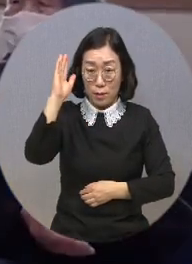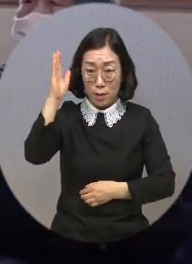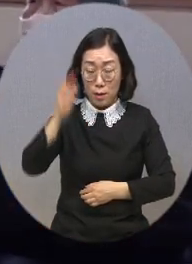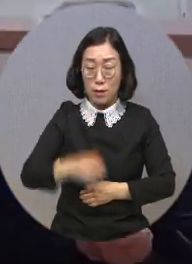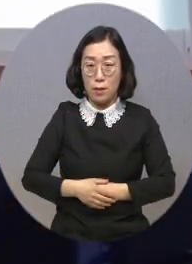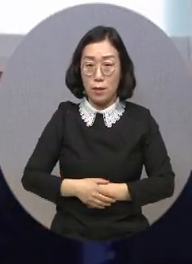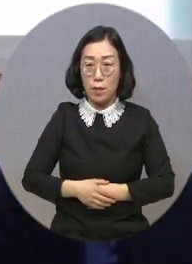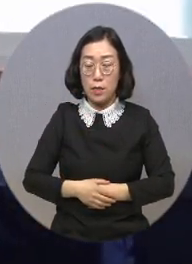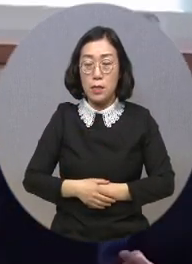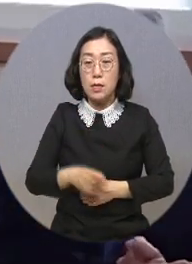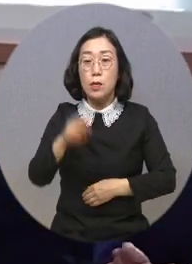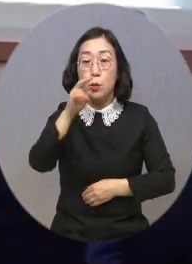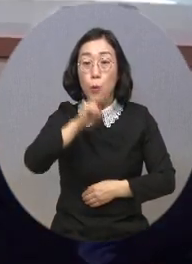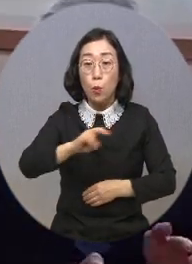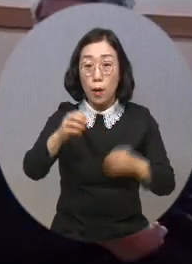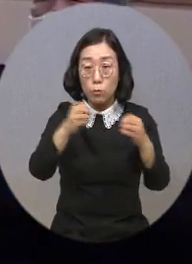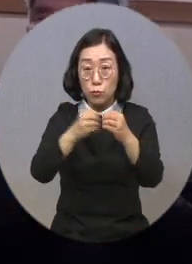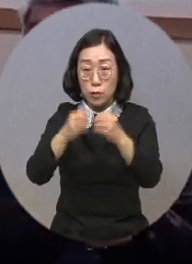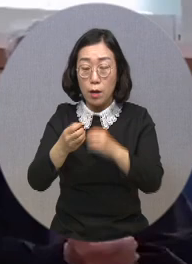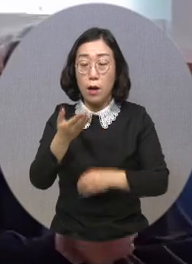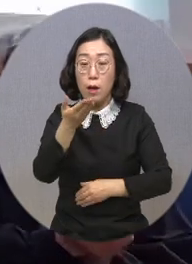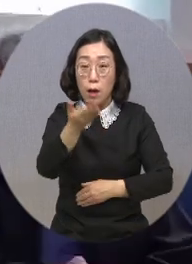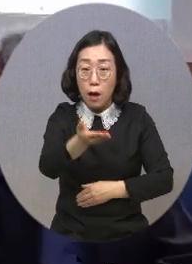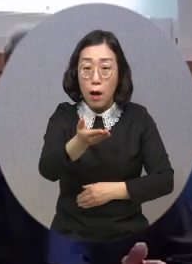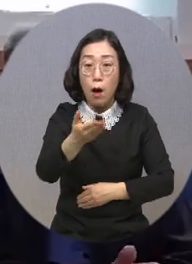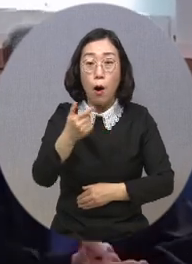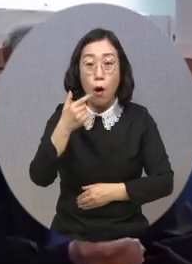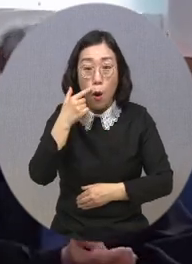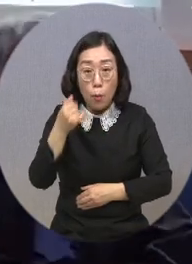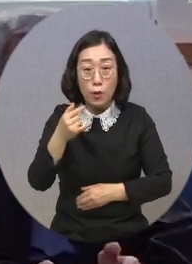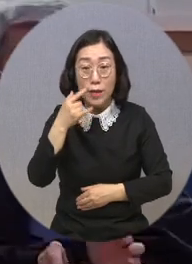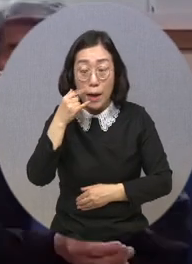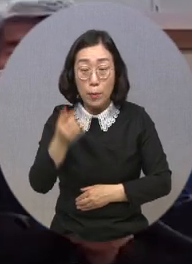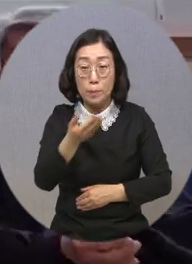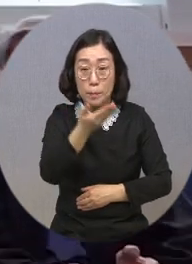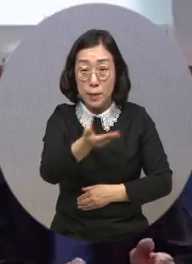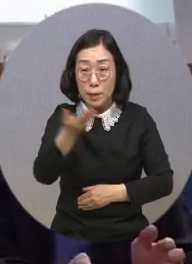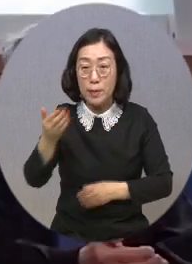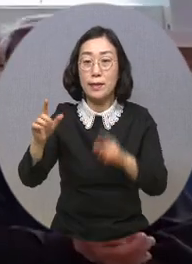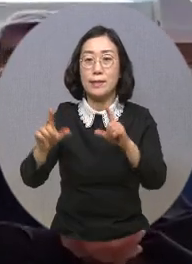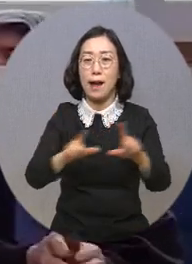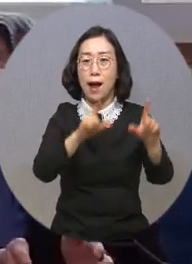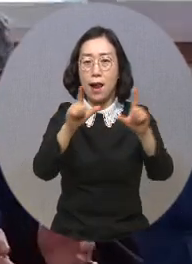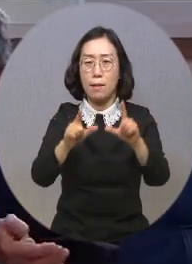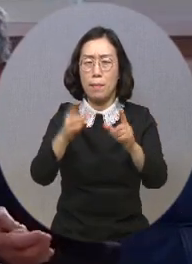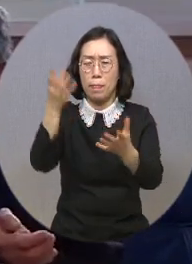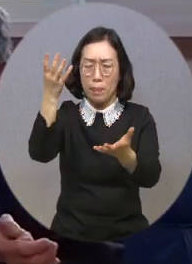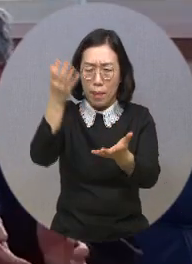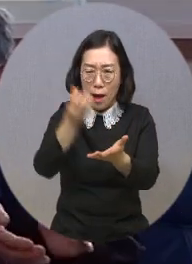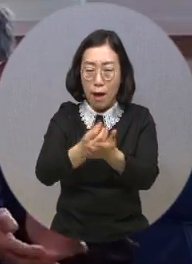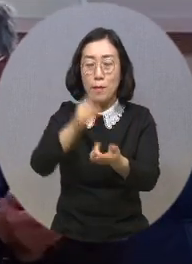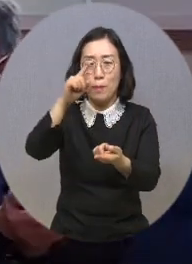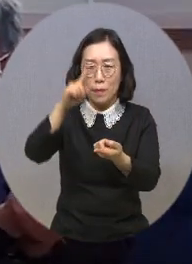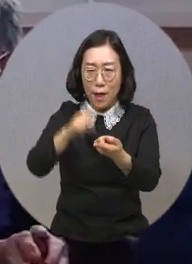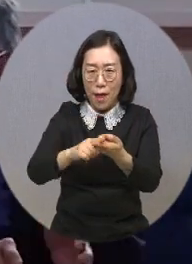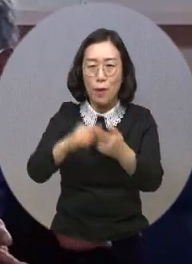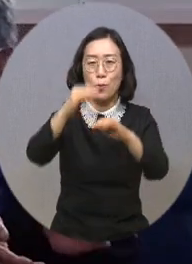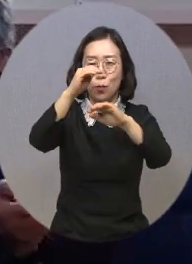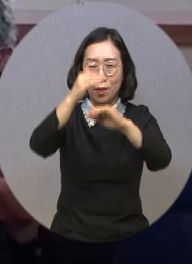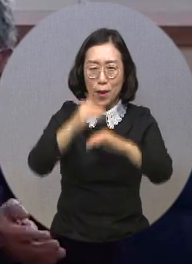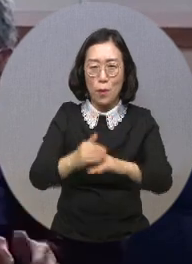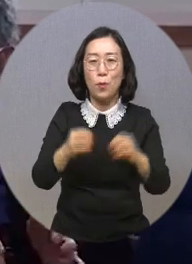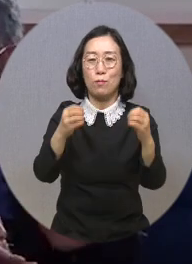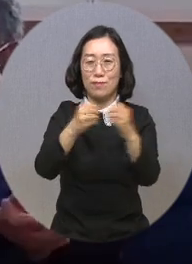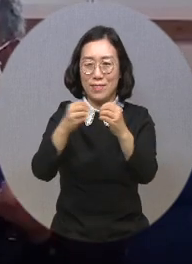이 가사말이 바로 어머님, 아버님들의 삶이 그대로 담아져 있는 노래입니다. 네. 제가